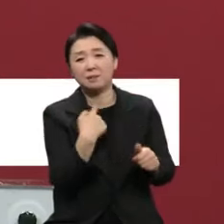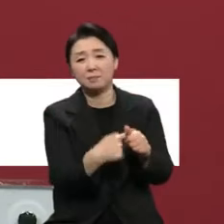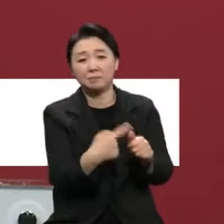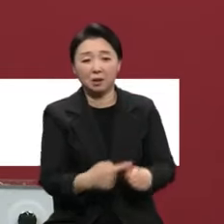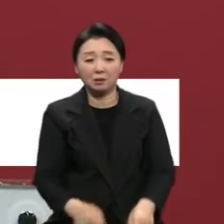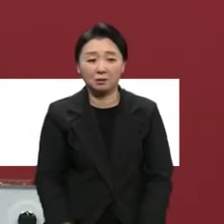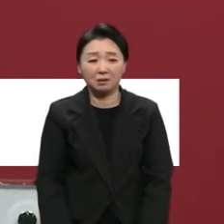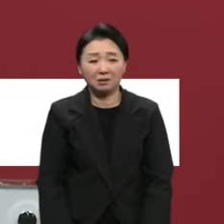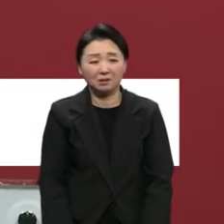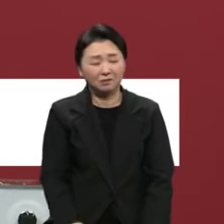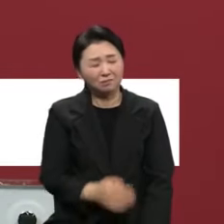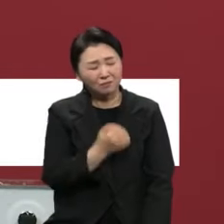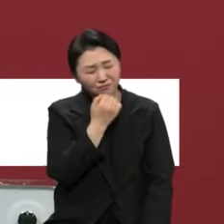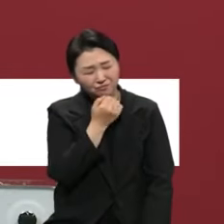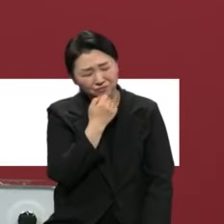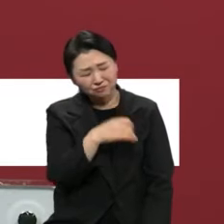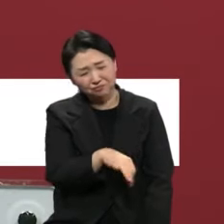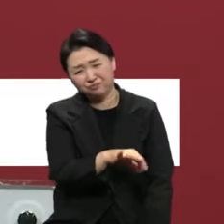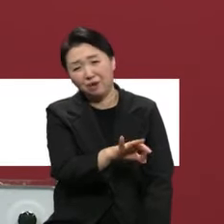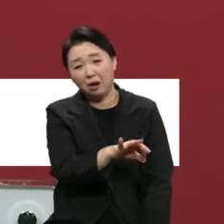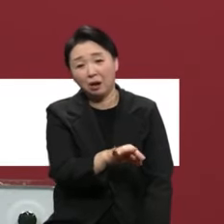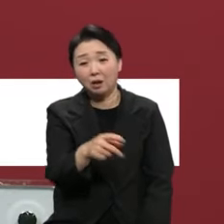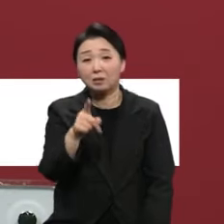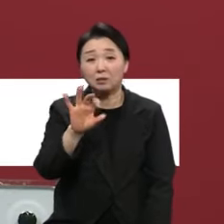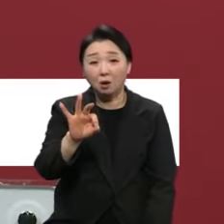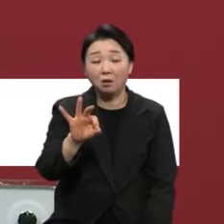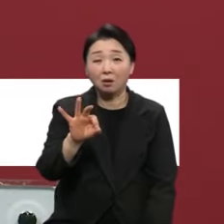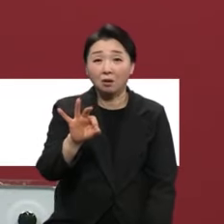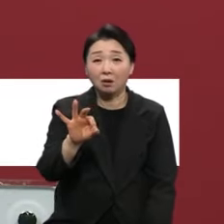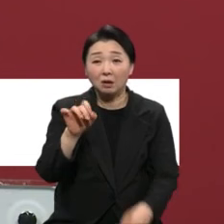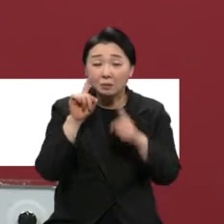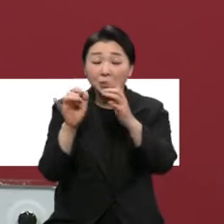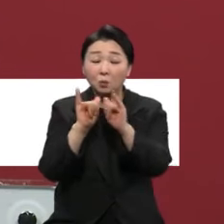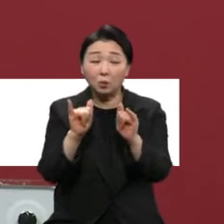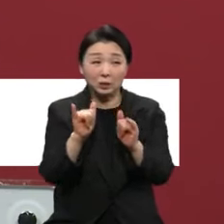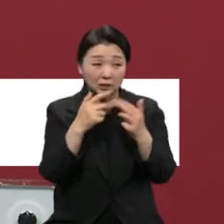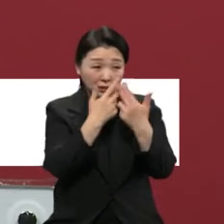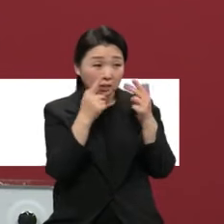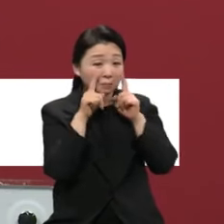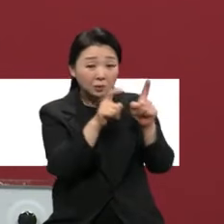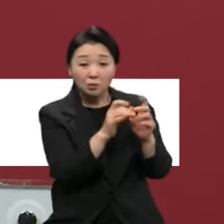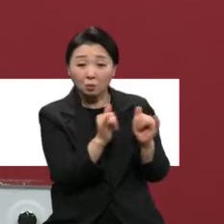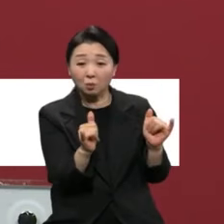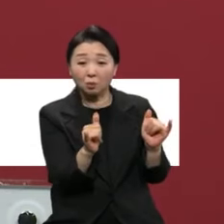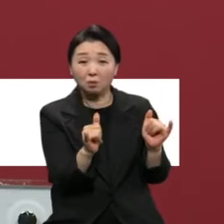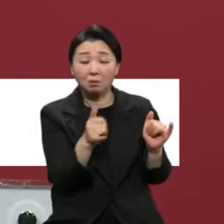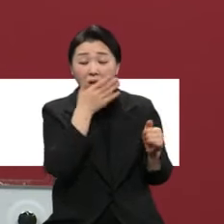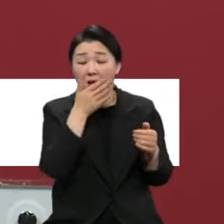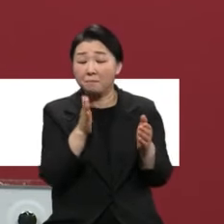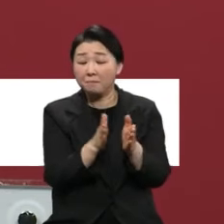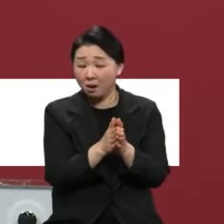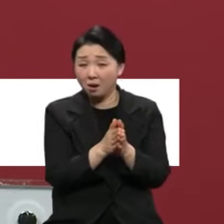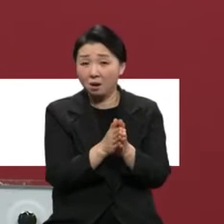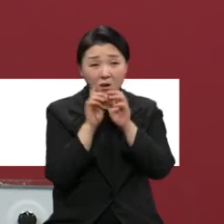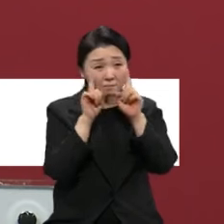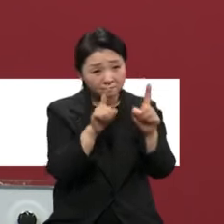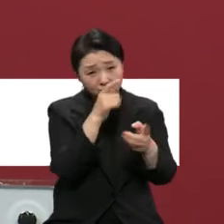자다가 봉창 두드리는 소리죠. 정진상 피고인과 이재명 피고인은 공범인 공동